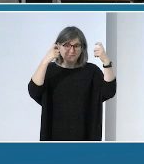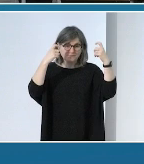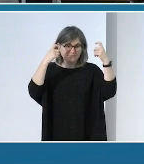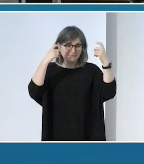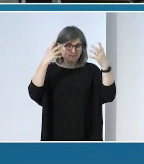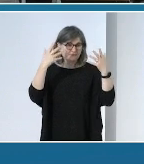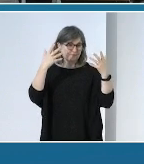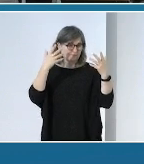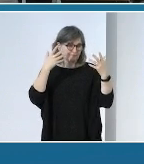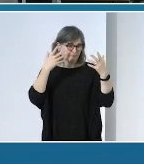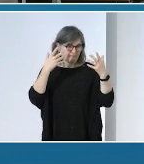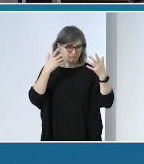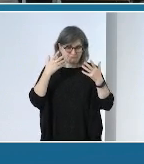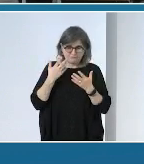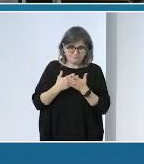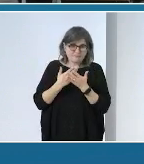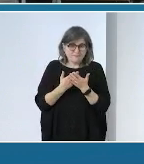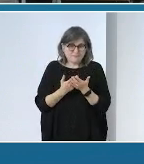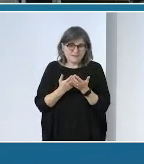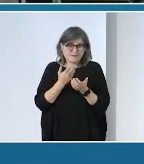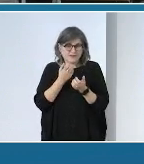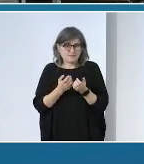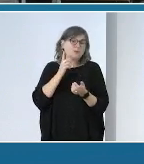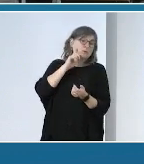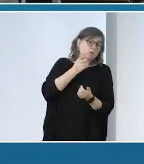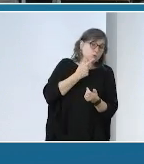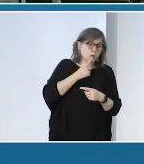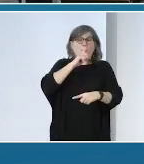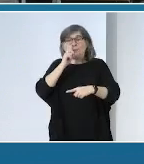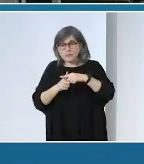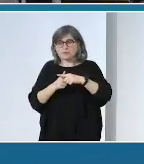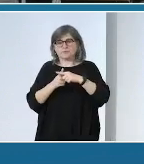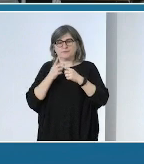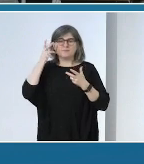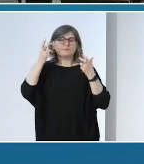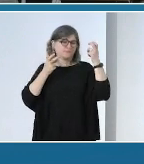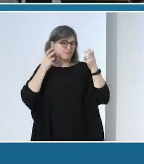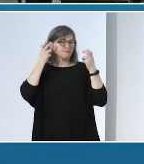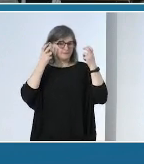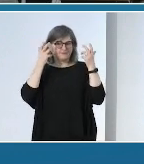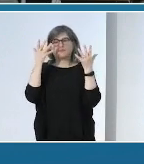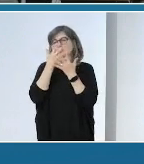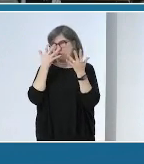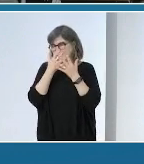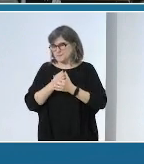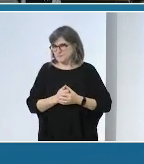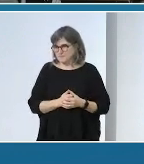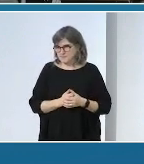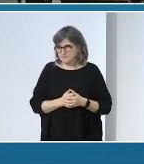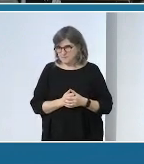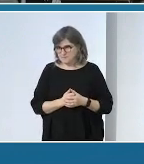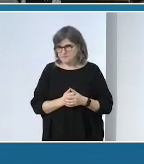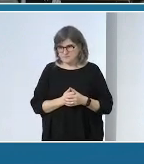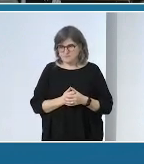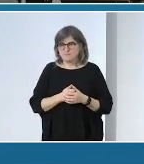cette atteinte, cette double atteinte surdité plus atteinte vestibulaire. On va d'abord